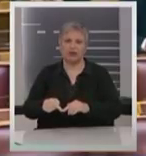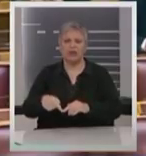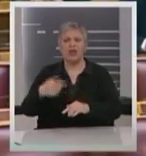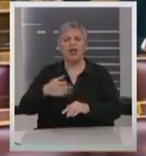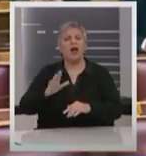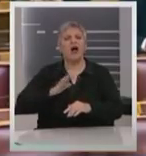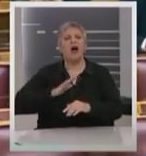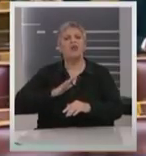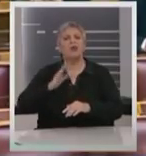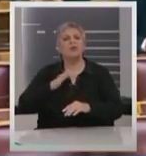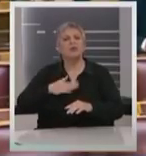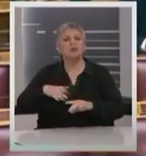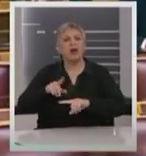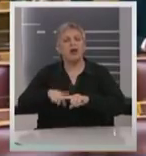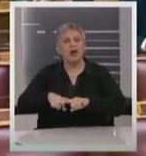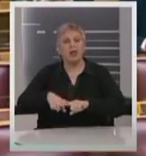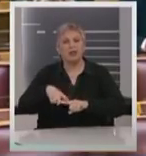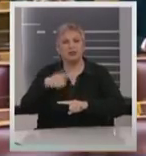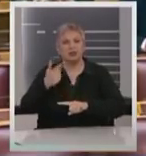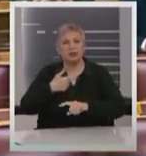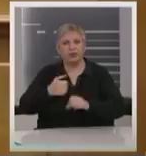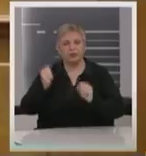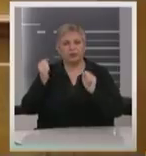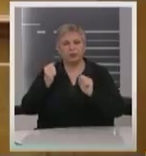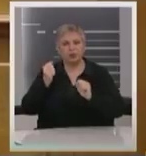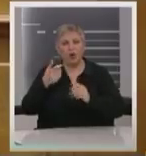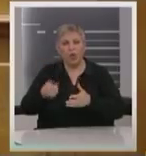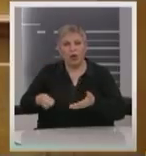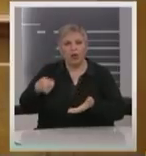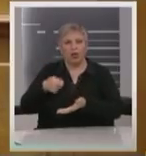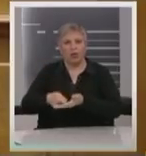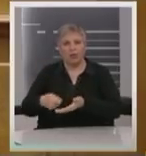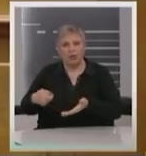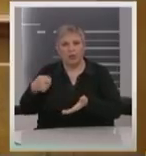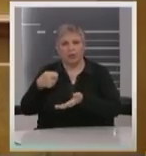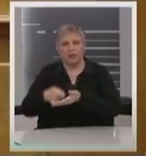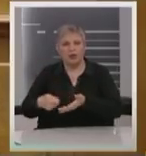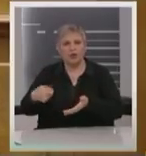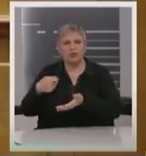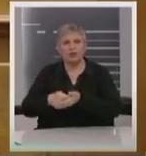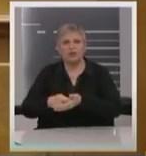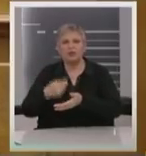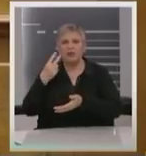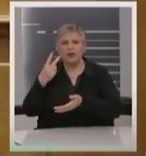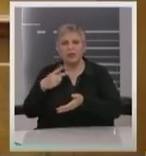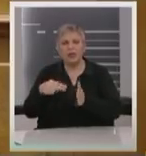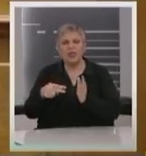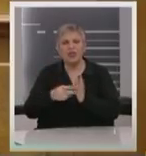ήδη ακριβοπληρώσει και σαν να μην έφτανε αυτό, ο προϋπολογισμός του 2018